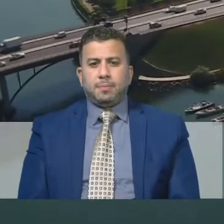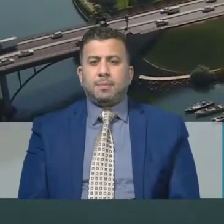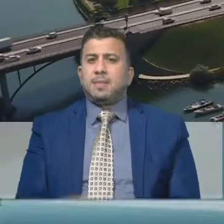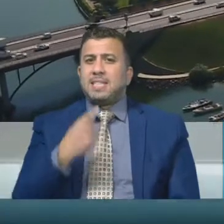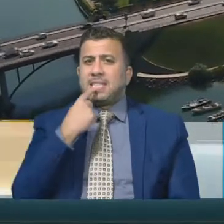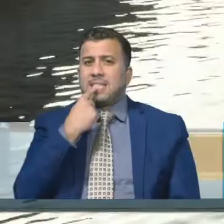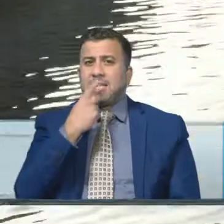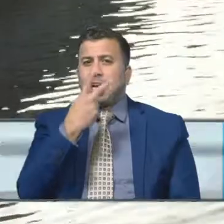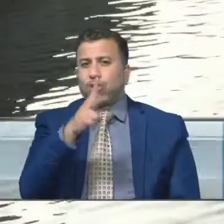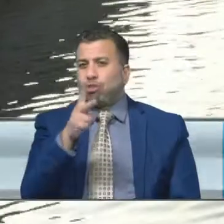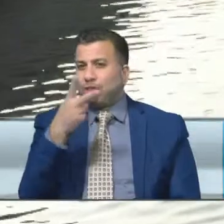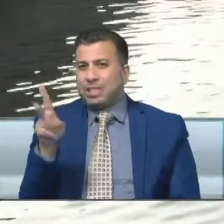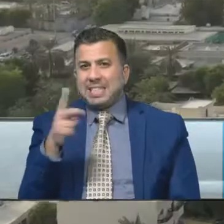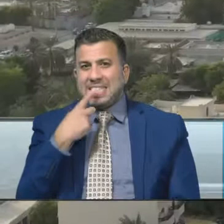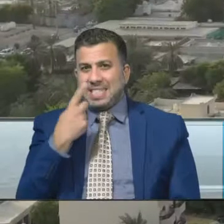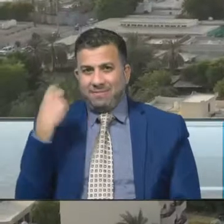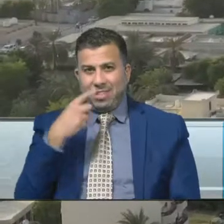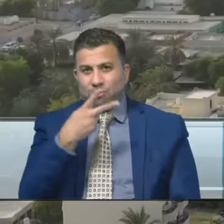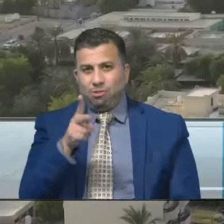عام 2020،